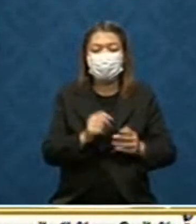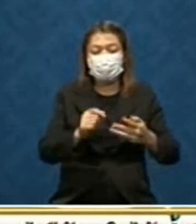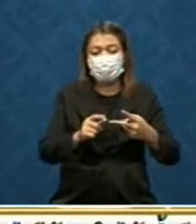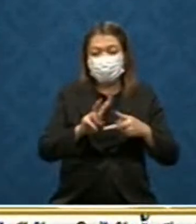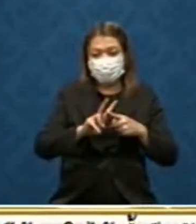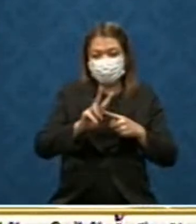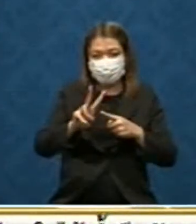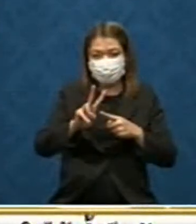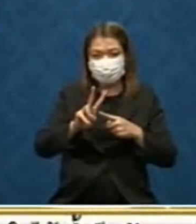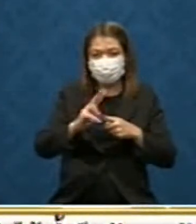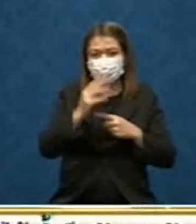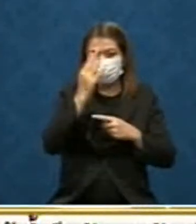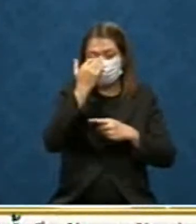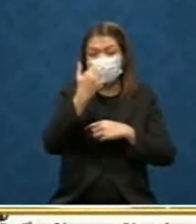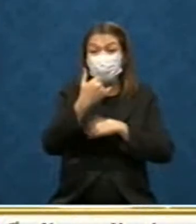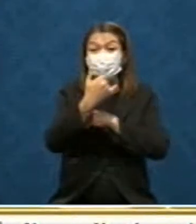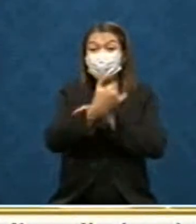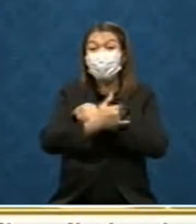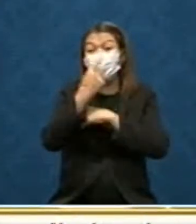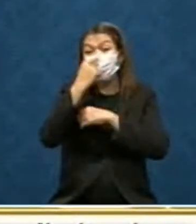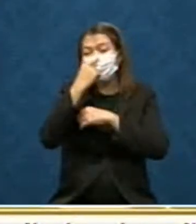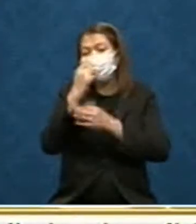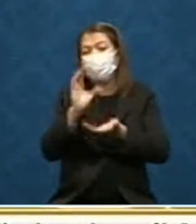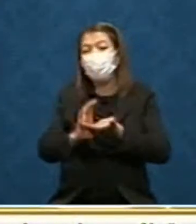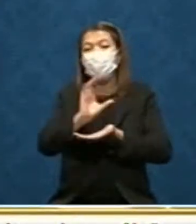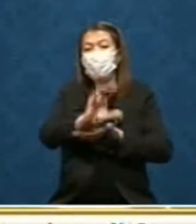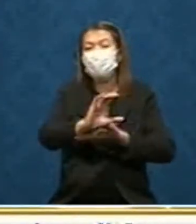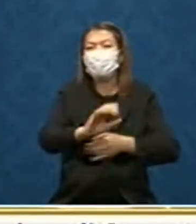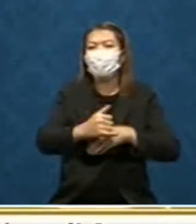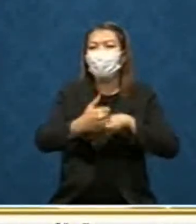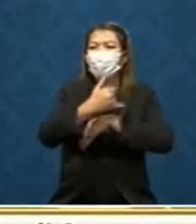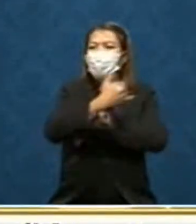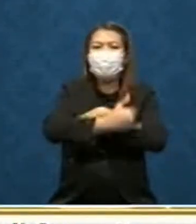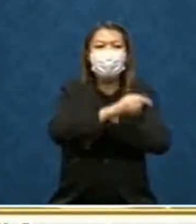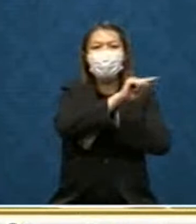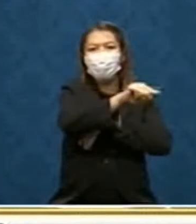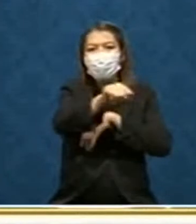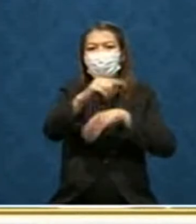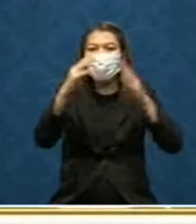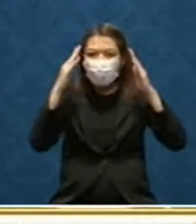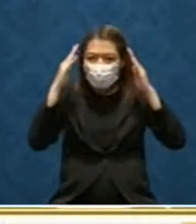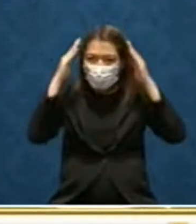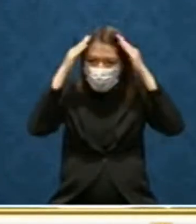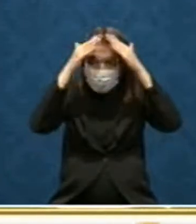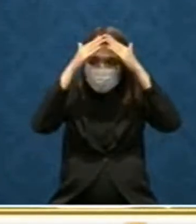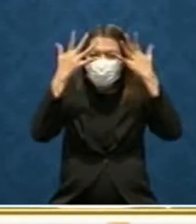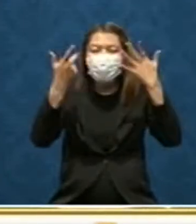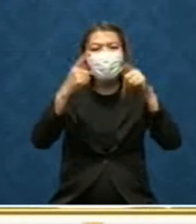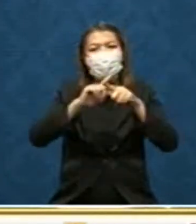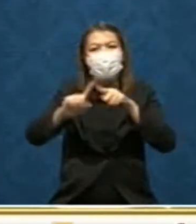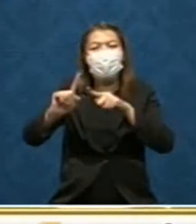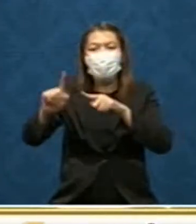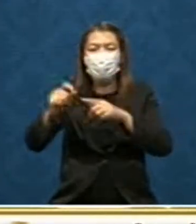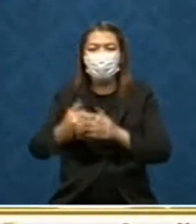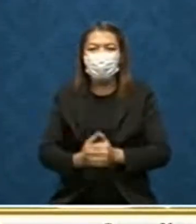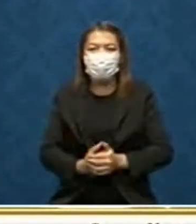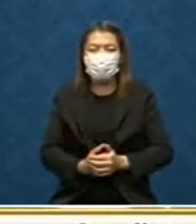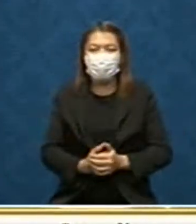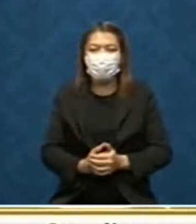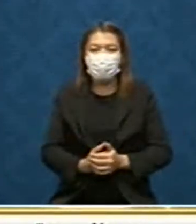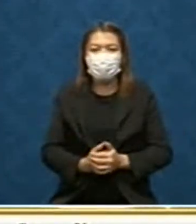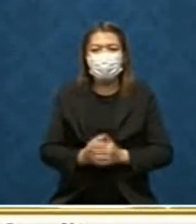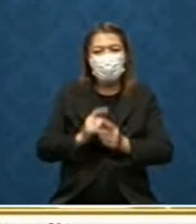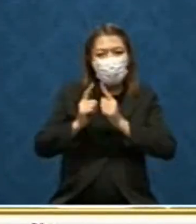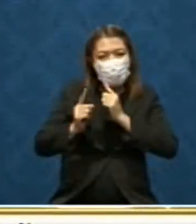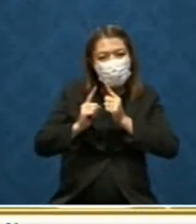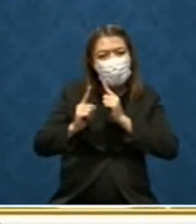างชาติถึงเลือกทจะเปลงทนประเทศอื่นนี้ไปหมด ไปเวีดนาม ไปหลที่หมดแล้วไม่ยอมจิลจ